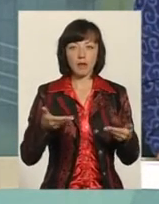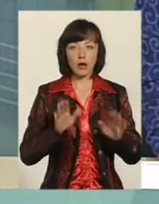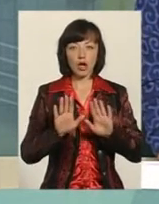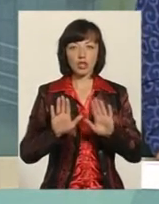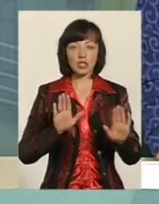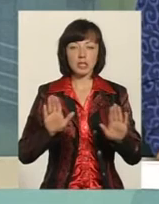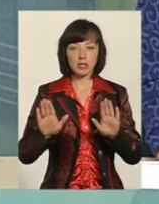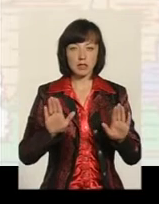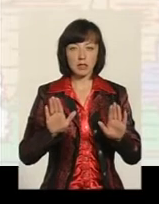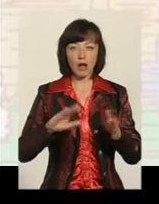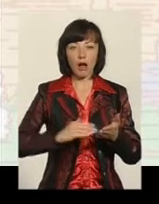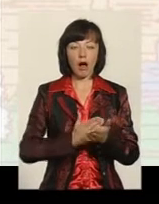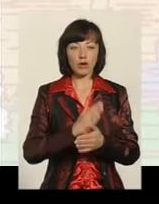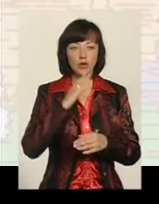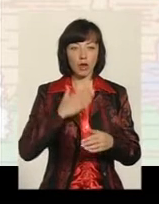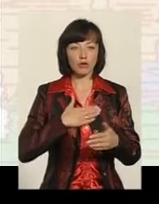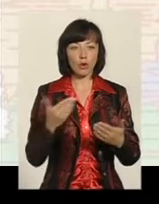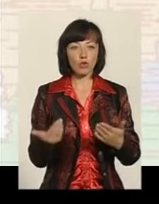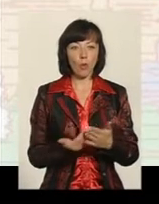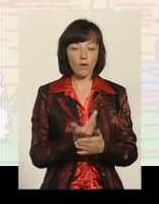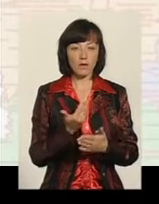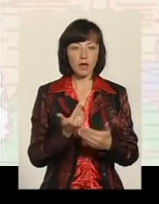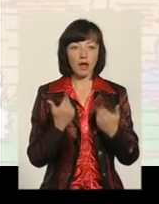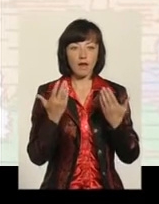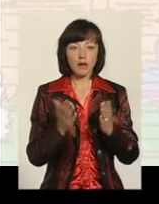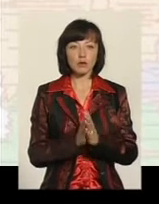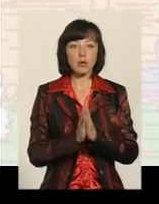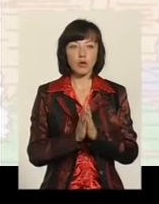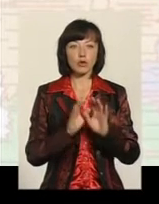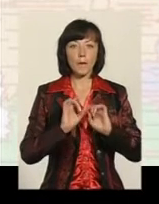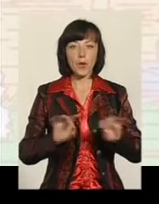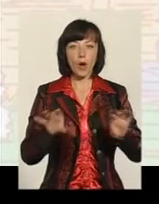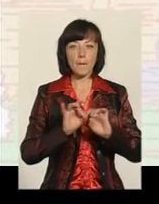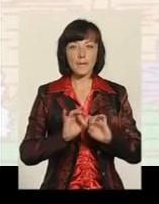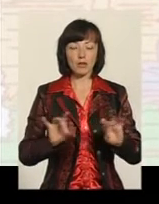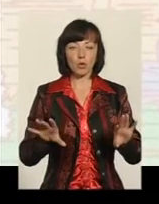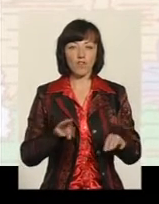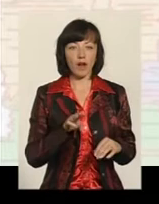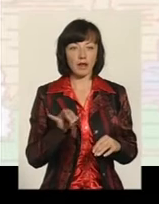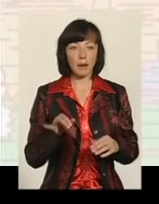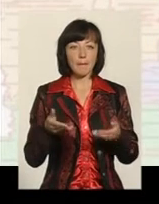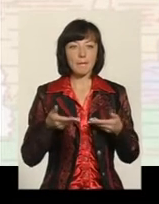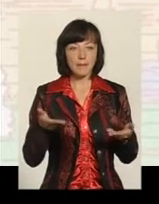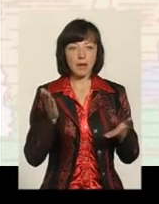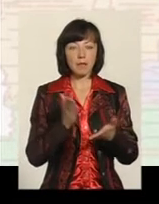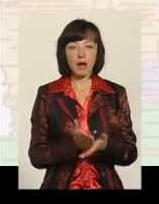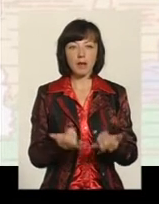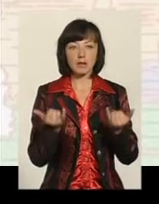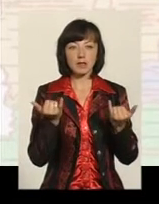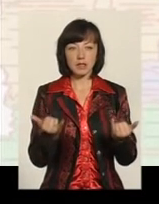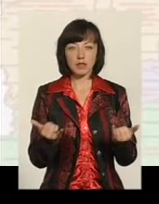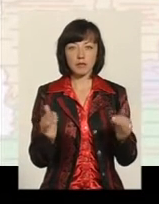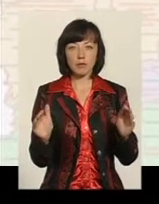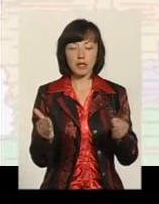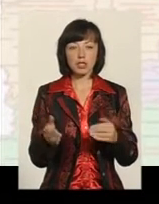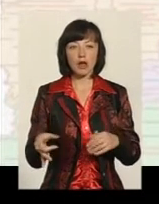режисер, карту нашу оновлену. А я вас попрошу прокоментувати. Ми маємо нині в межах